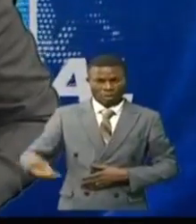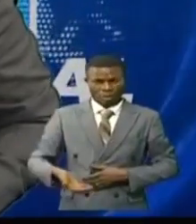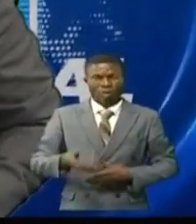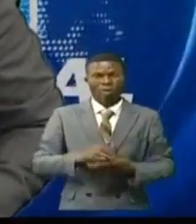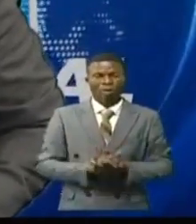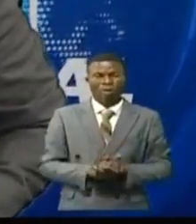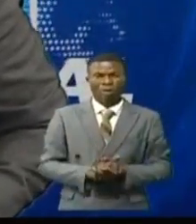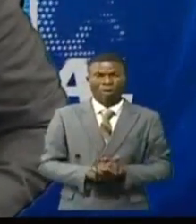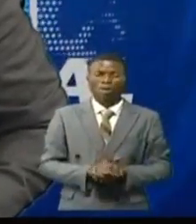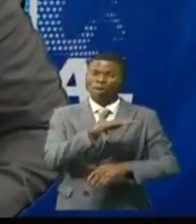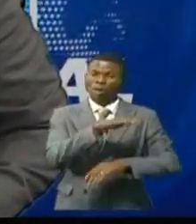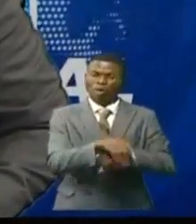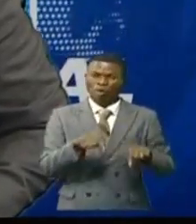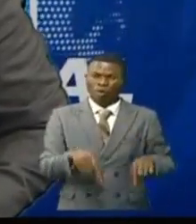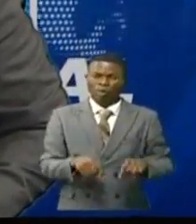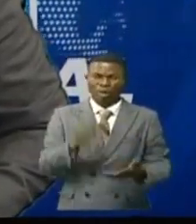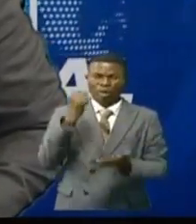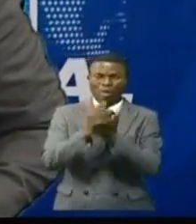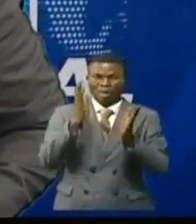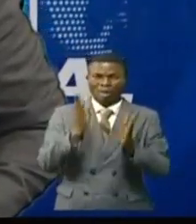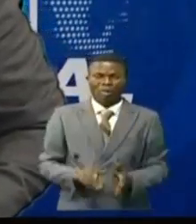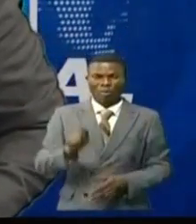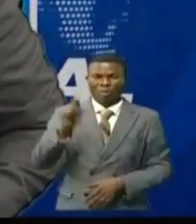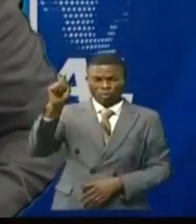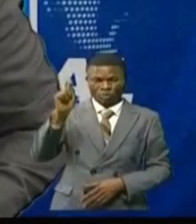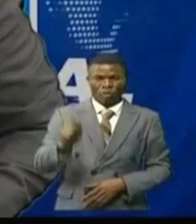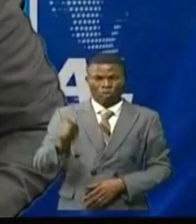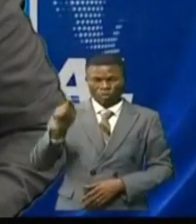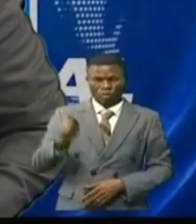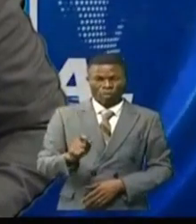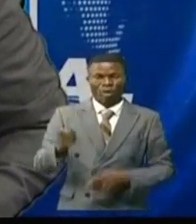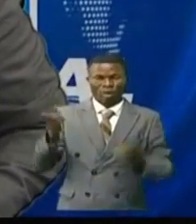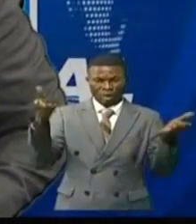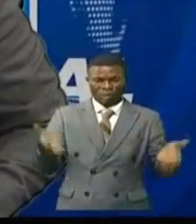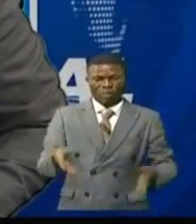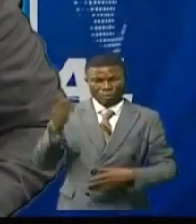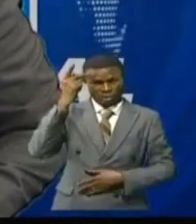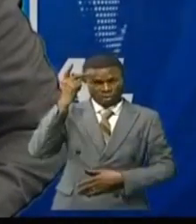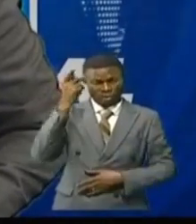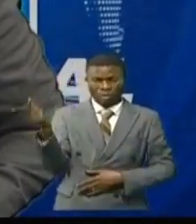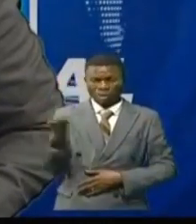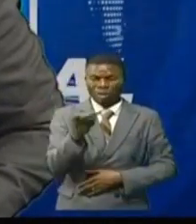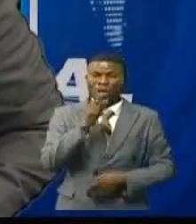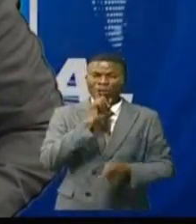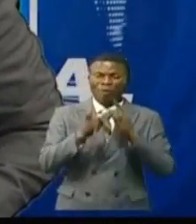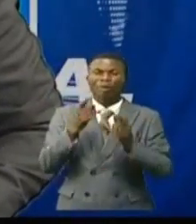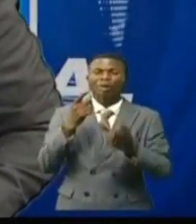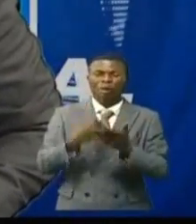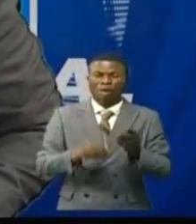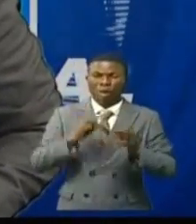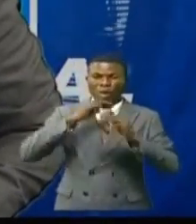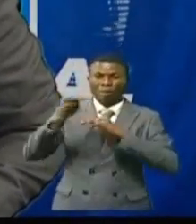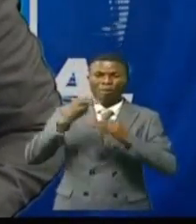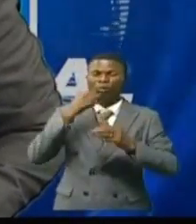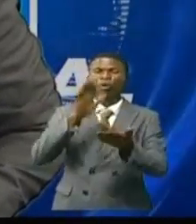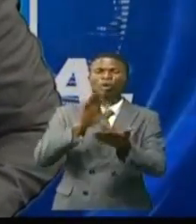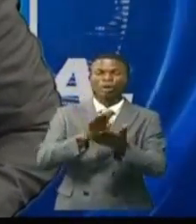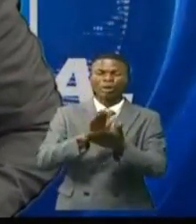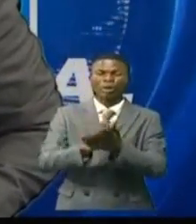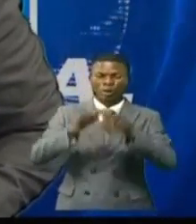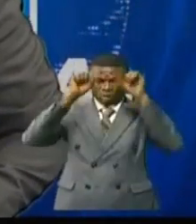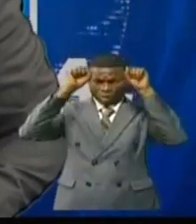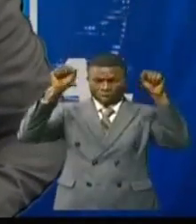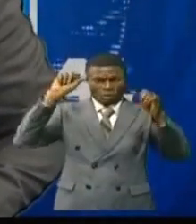début de soirée l'ambassadeur tunisien en poste à Kinshasa. Ce dernier était porteur d'un message de remerciement adressé au chef